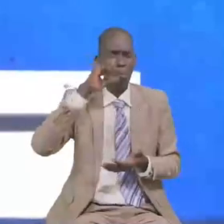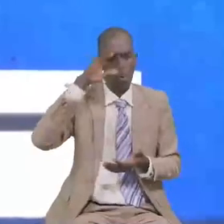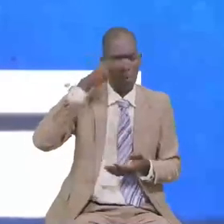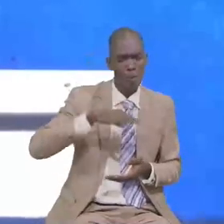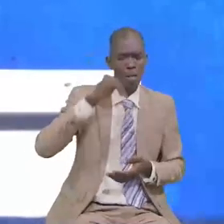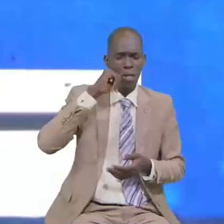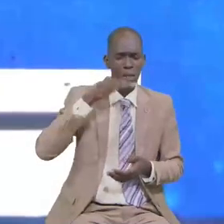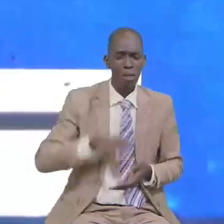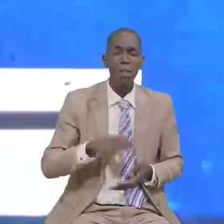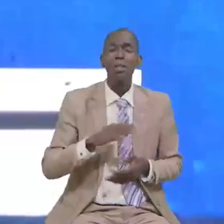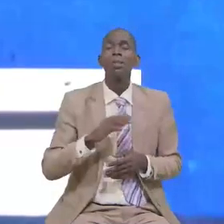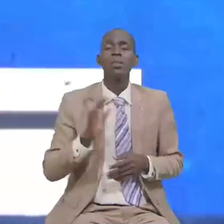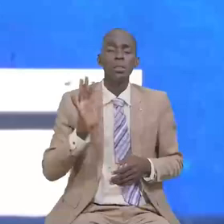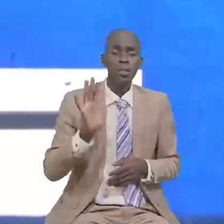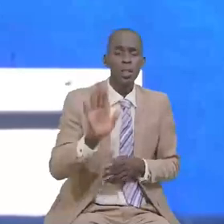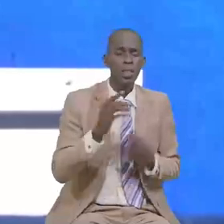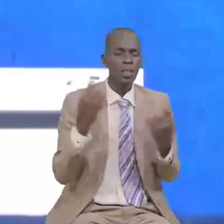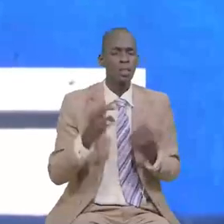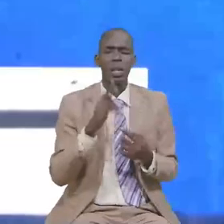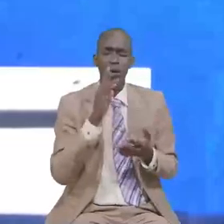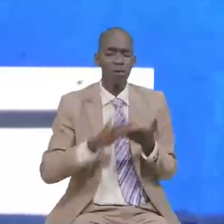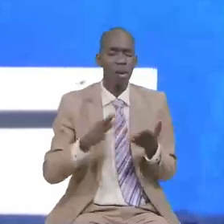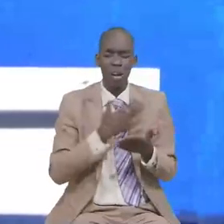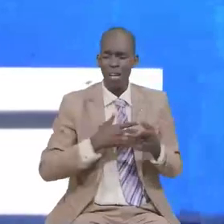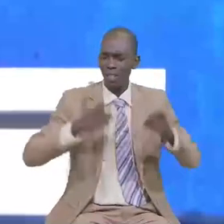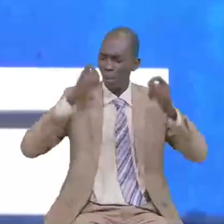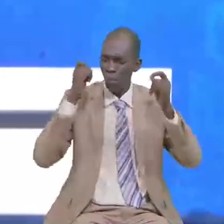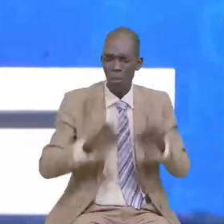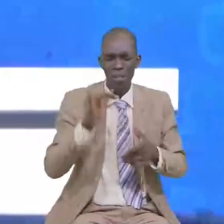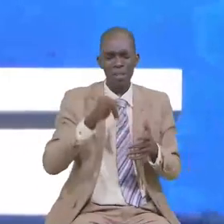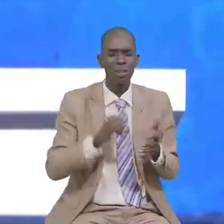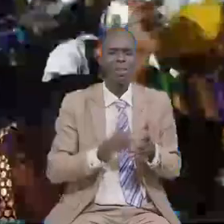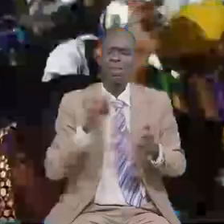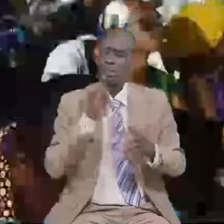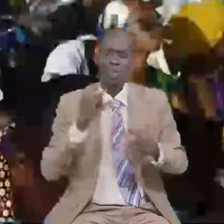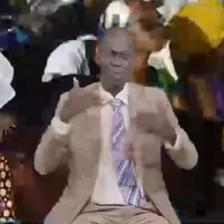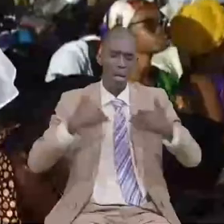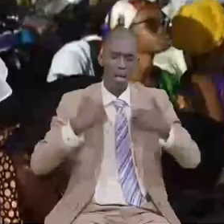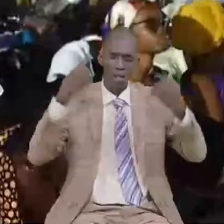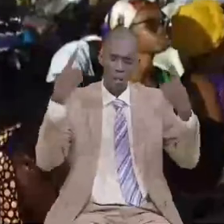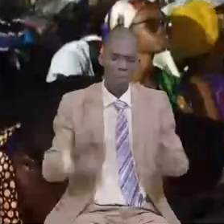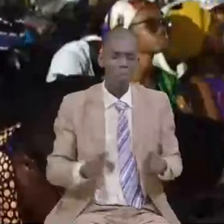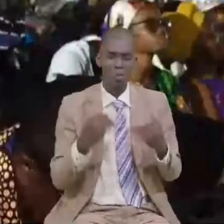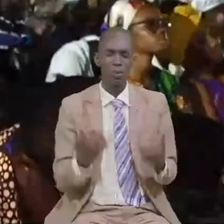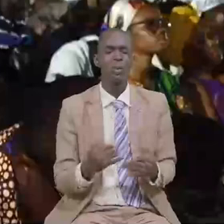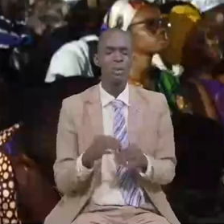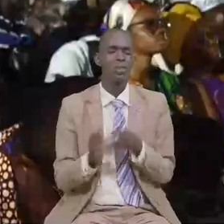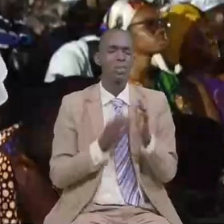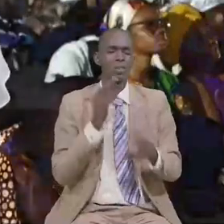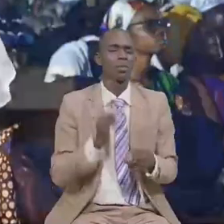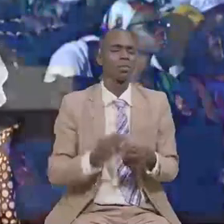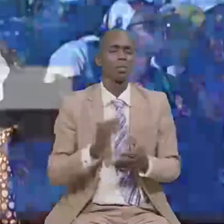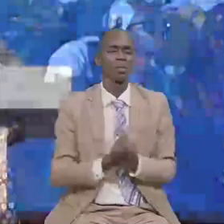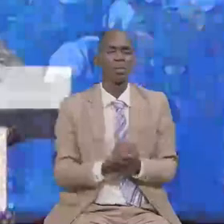hommes, femmes, filles, garçons, tes péchés sont pardonnés et aussitôt c'est fait.